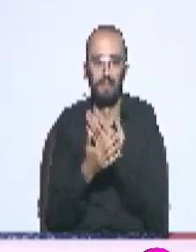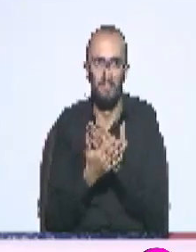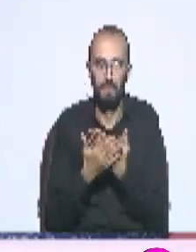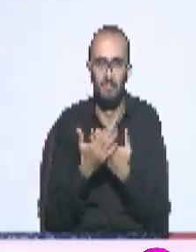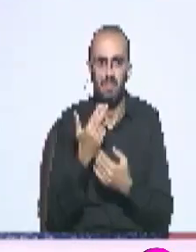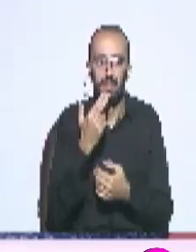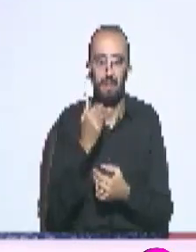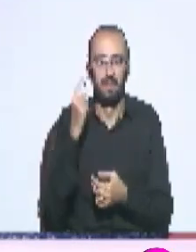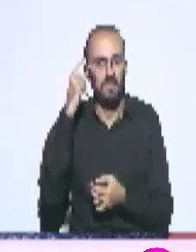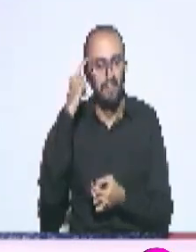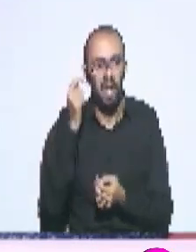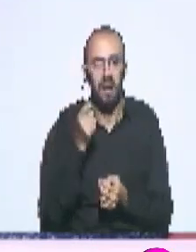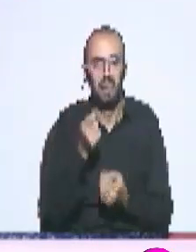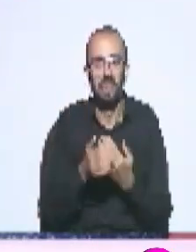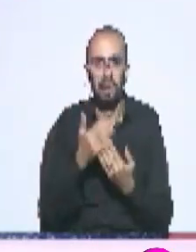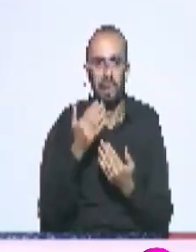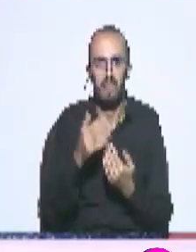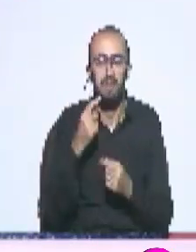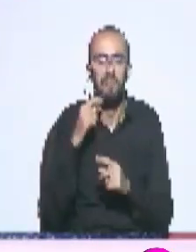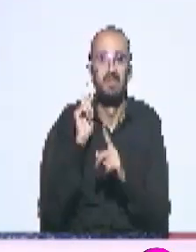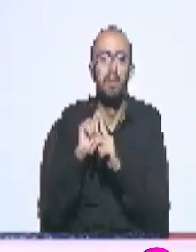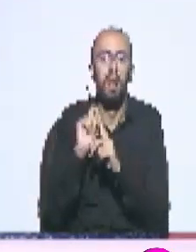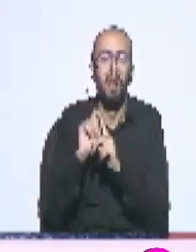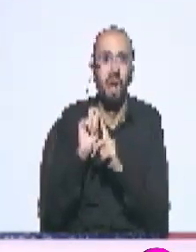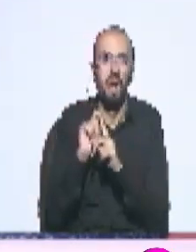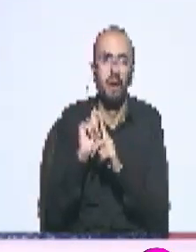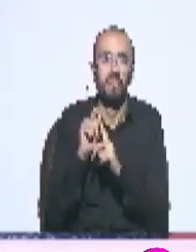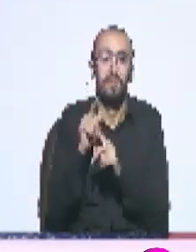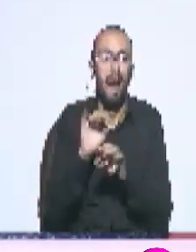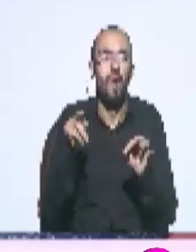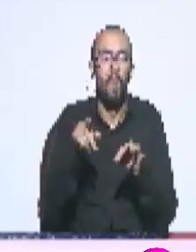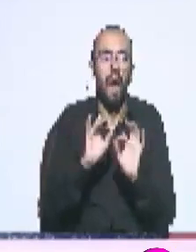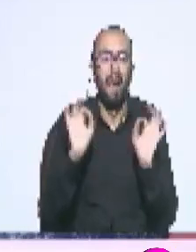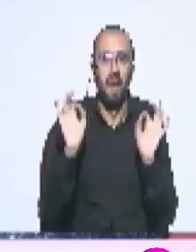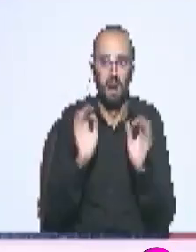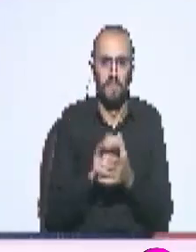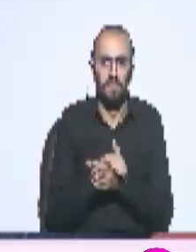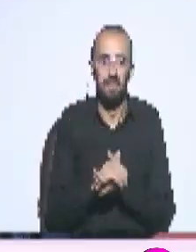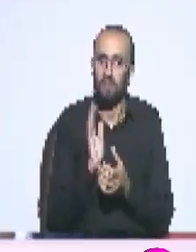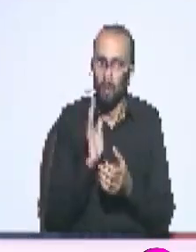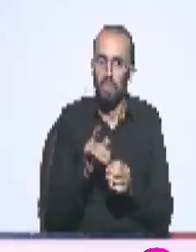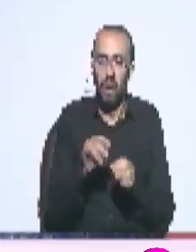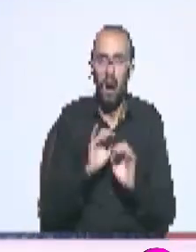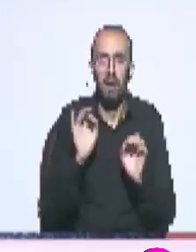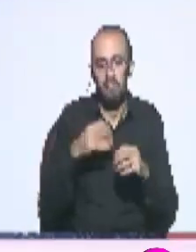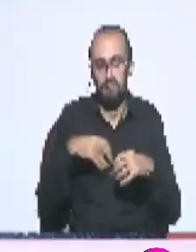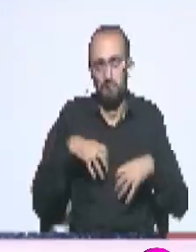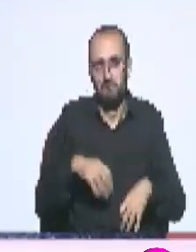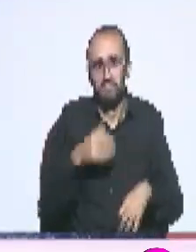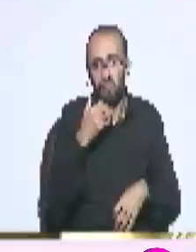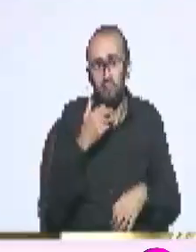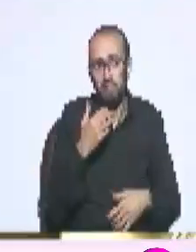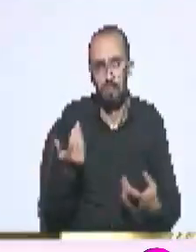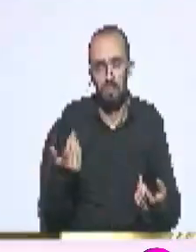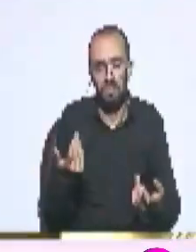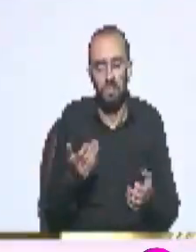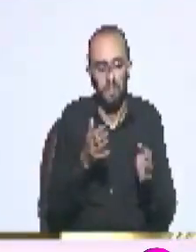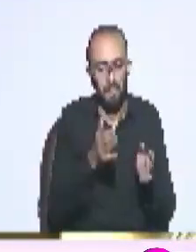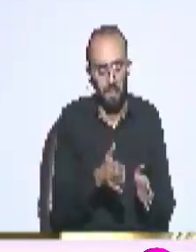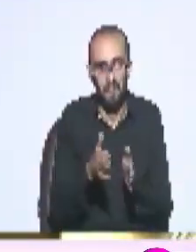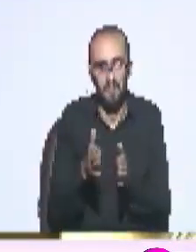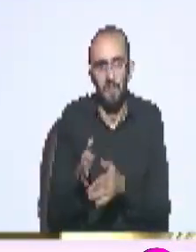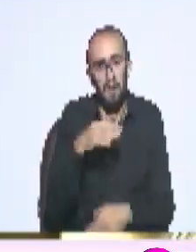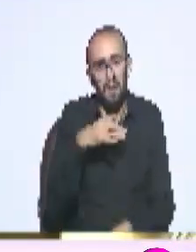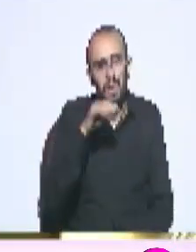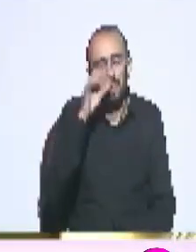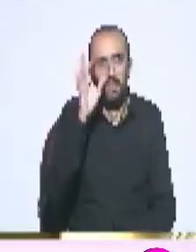بتقول الفكره ونصلح الفكره ده بيبقى الحل ساعات بيبطل يتغطي اه طيب انا بما اننا بقى